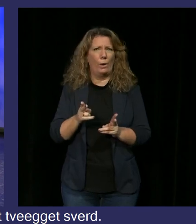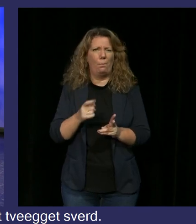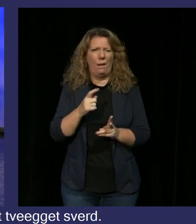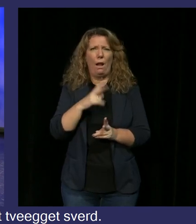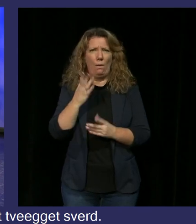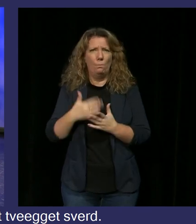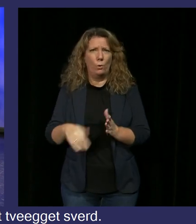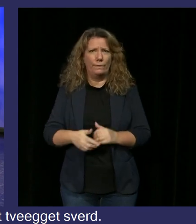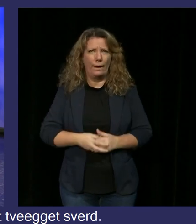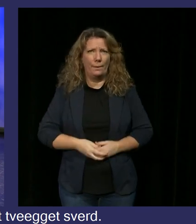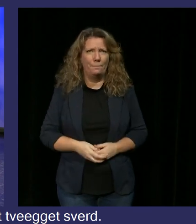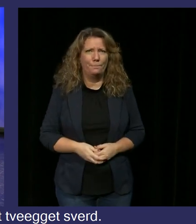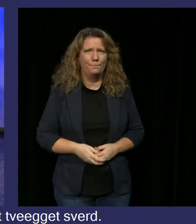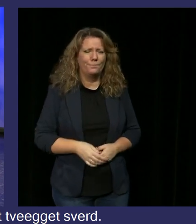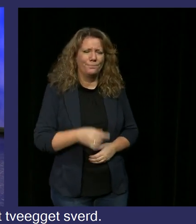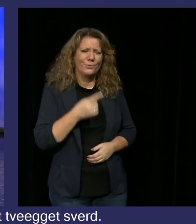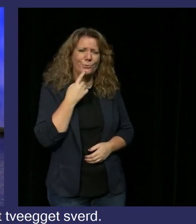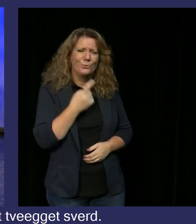har vært et